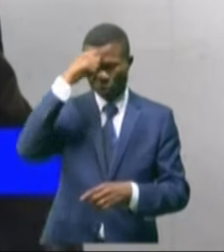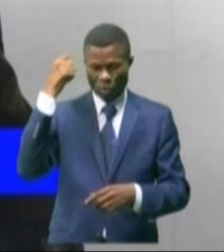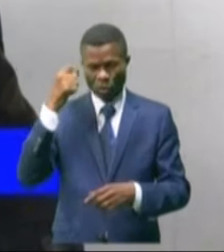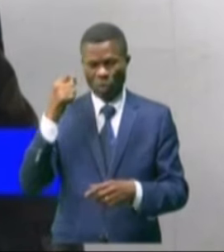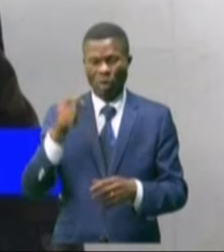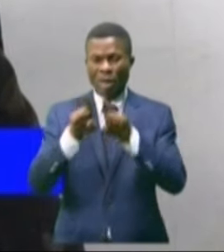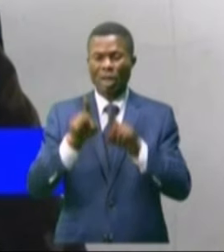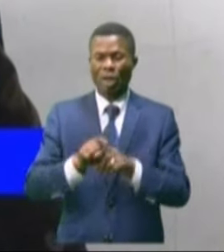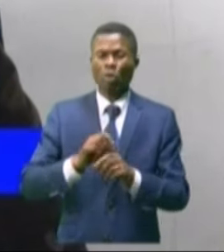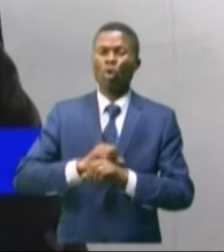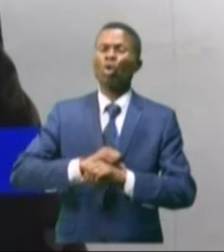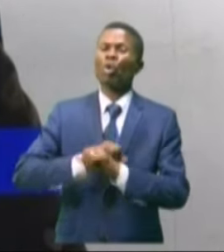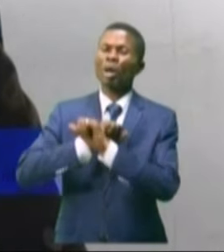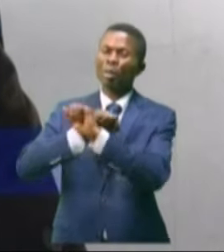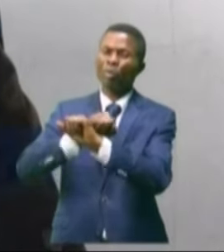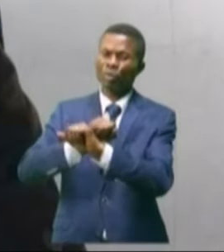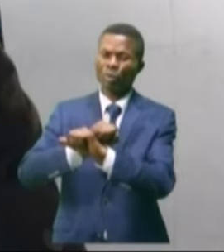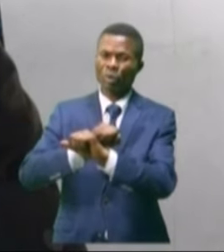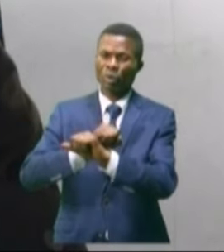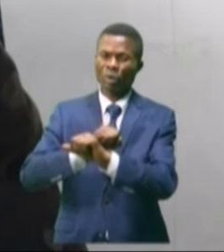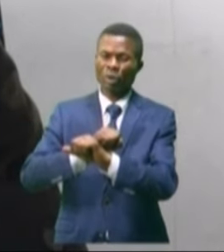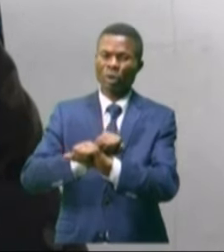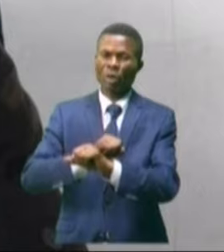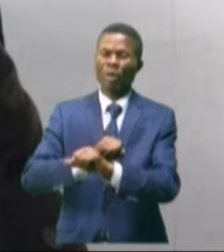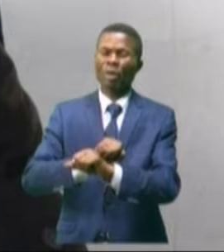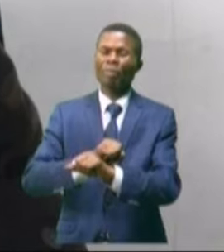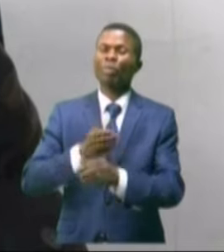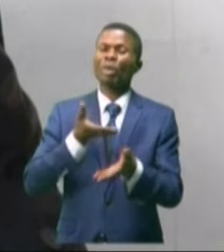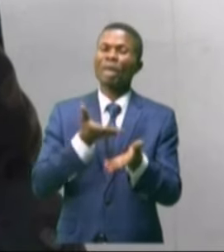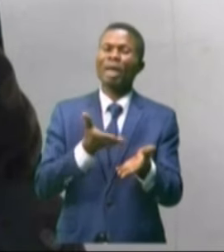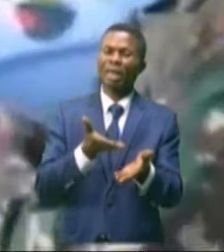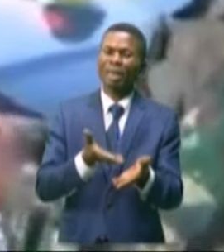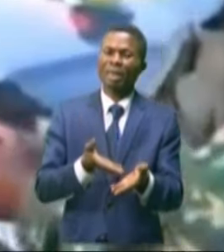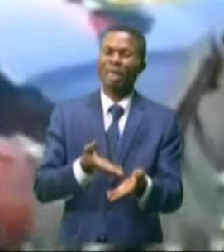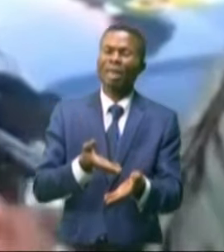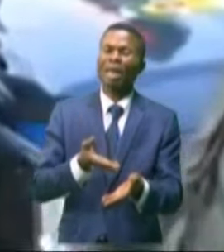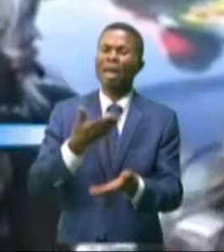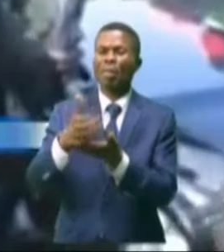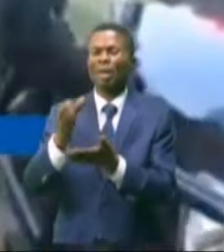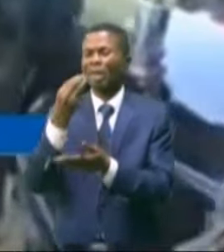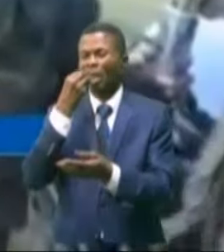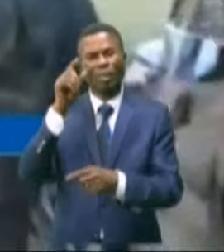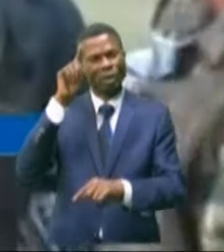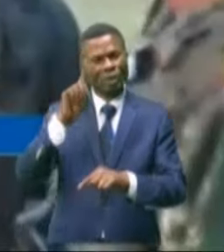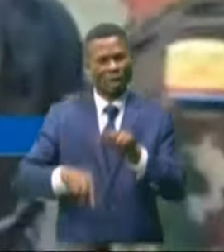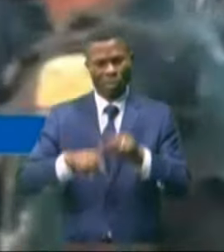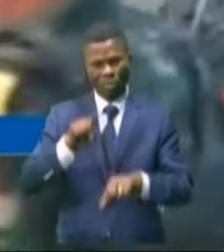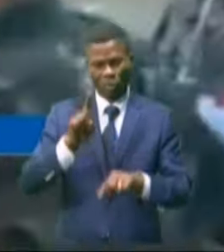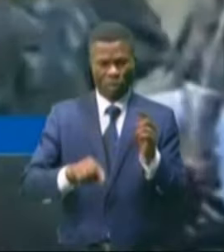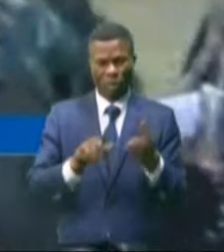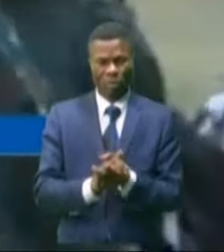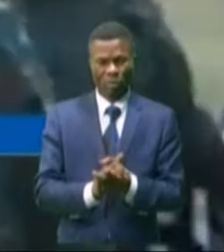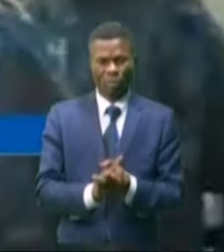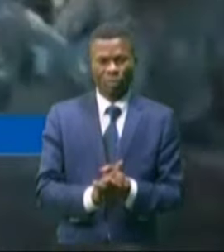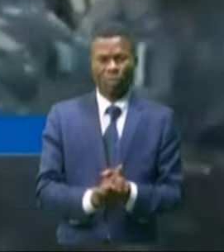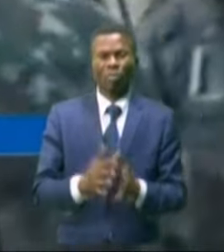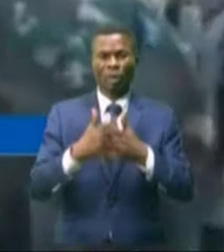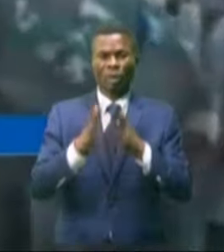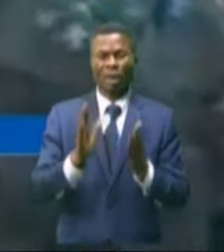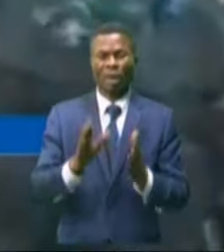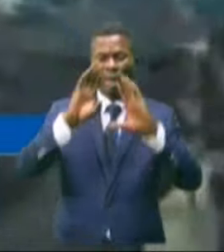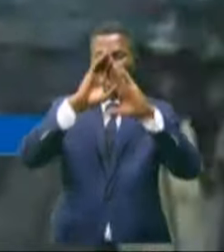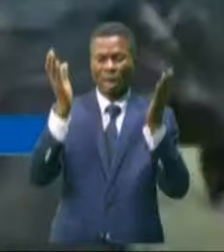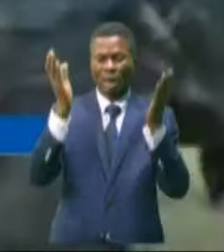ainsi l'accès à l'aide humanitaire. La communauté tant nationale qu'internationale est prise à